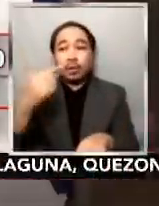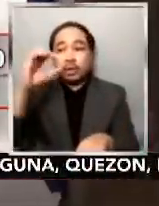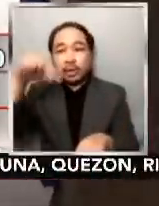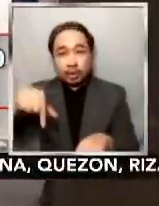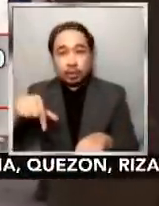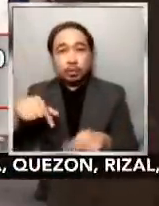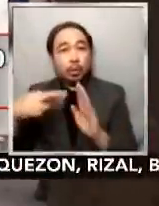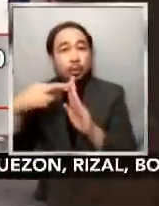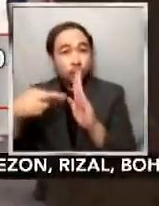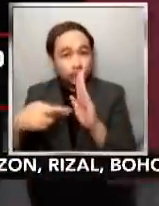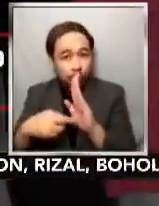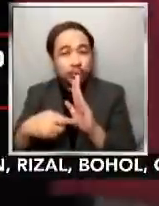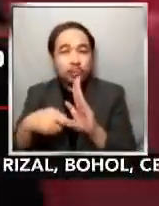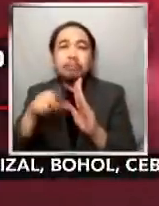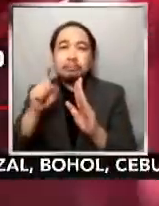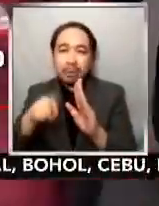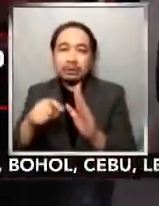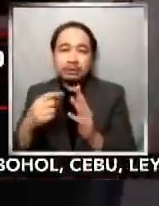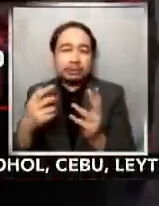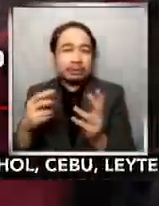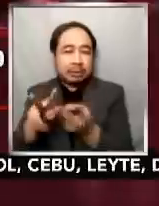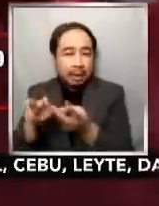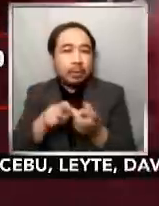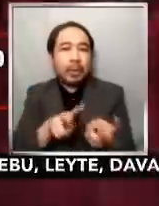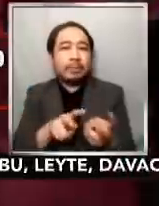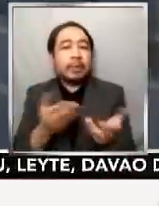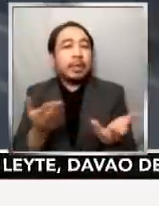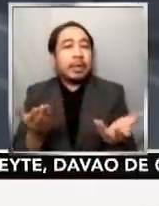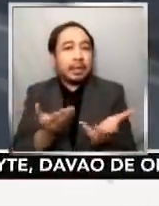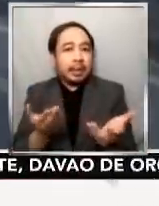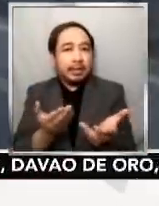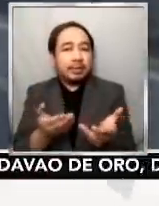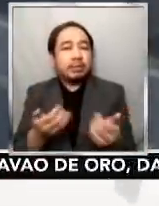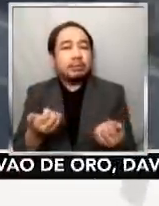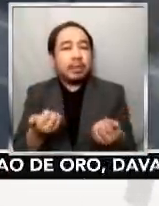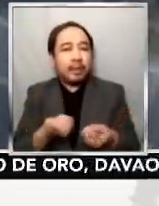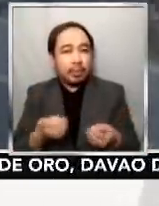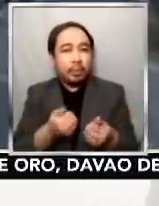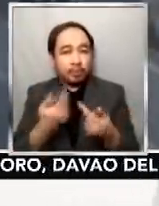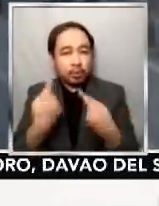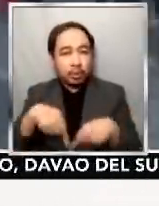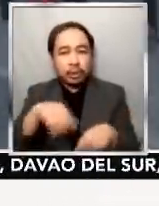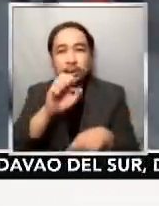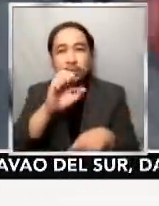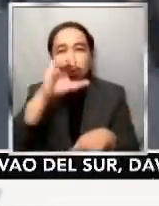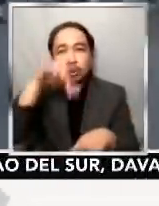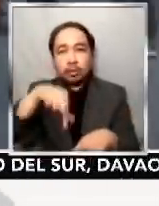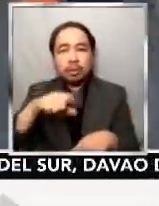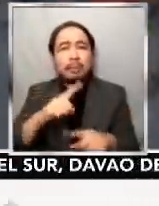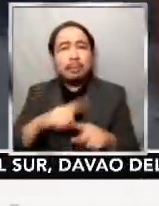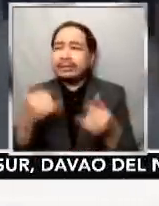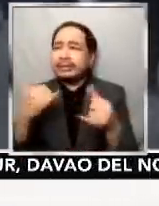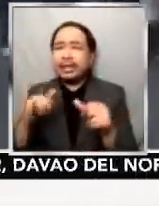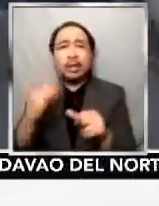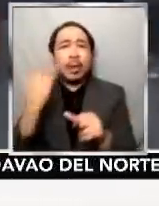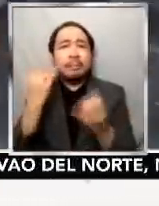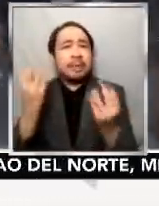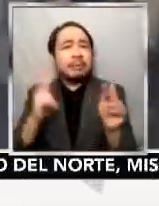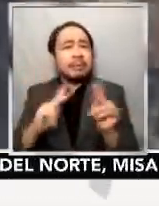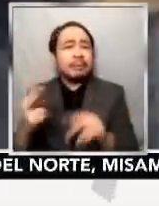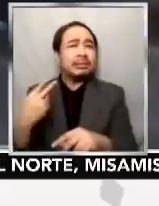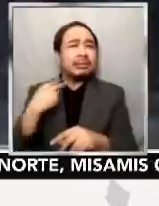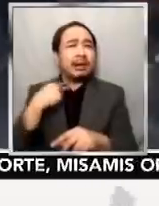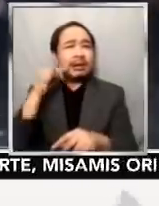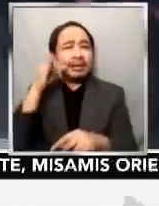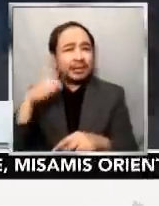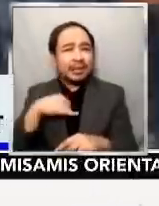public transport na available din po ngayon during ECQ. Pero bakit marami pa rin nahirapang sumakay kahapon? Tatlo ang nakitang dahilan